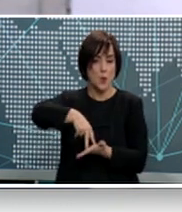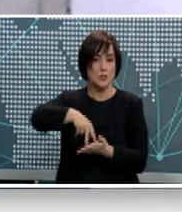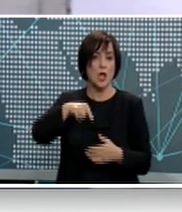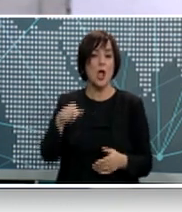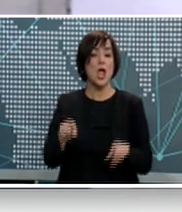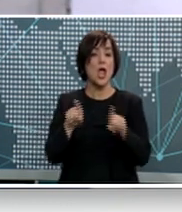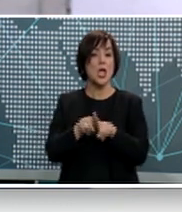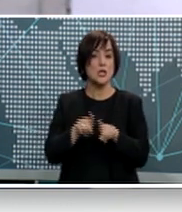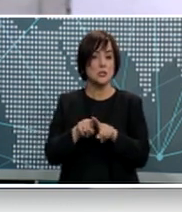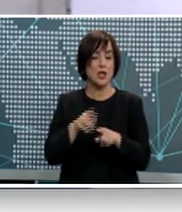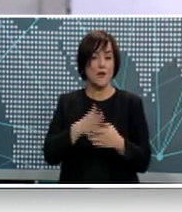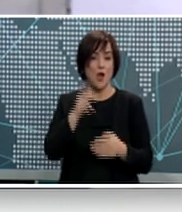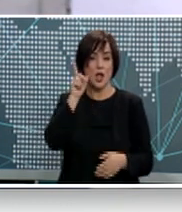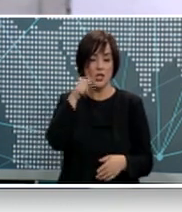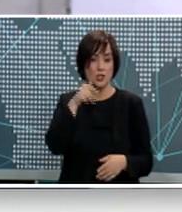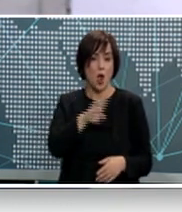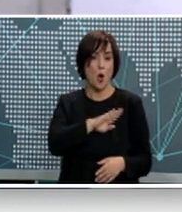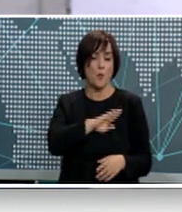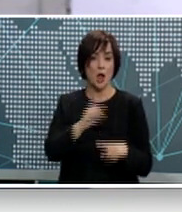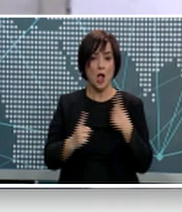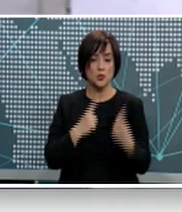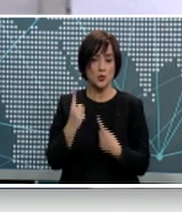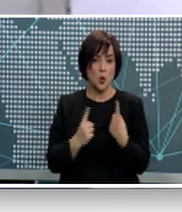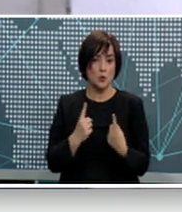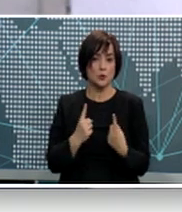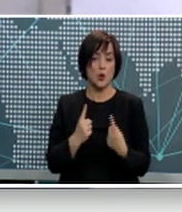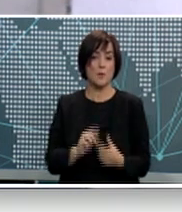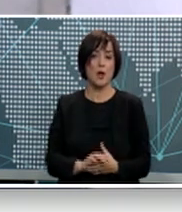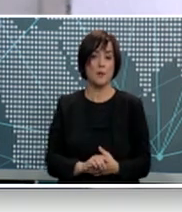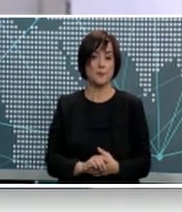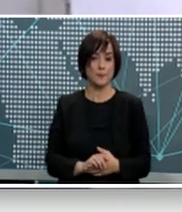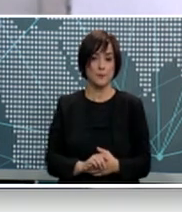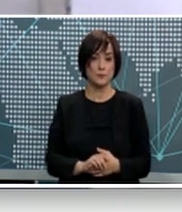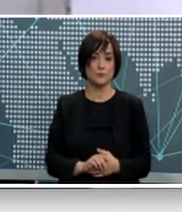Тоа исто така се наоѓа во тешка и критична состојба и